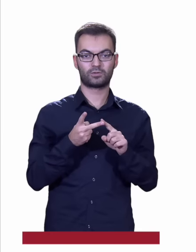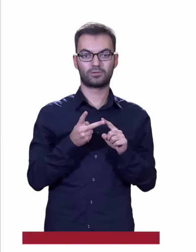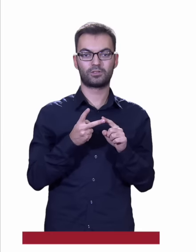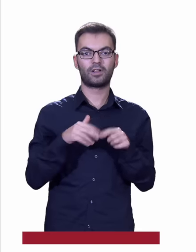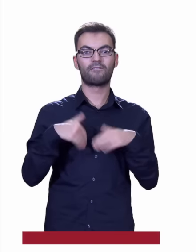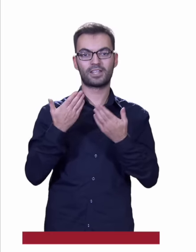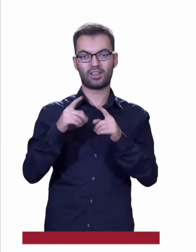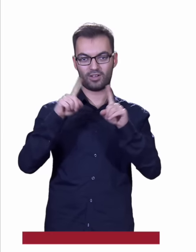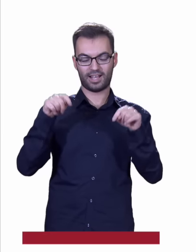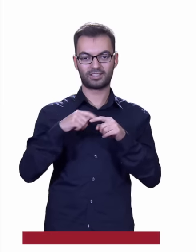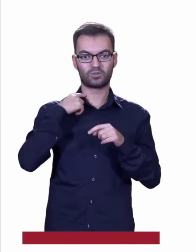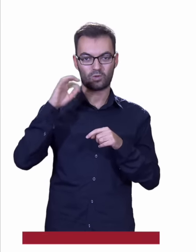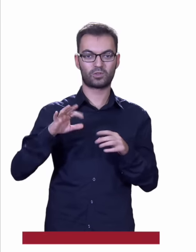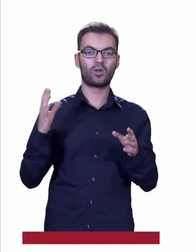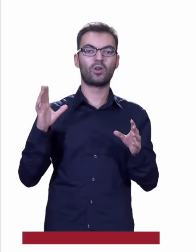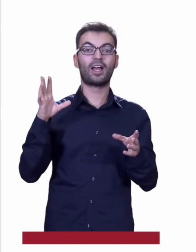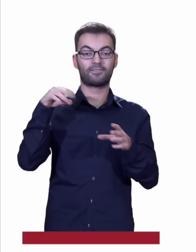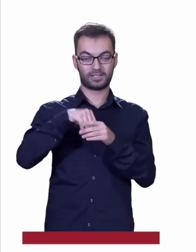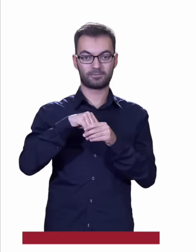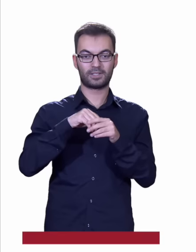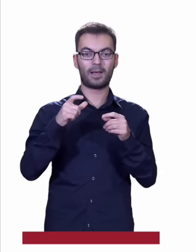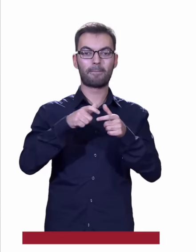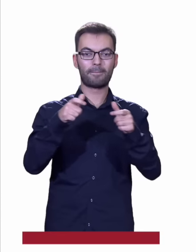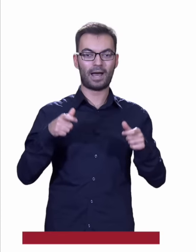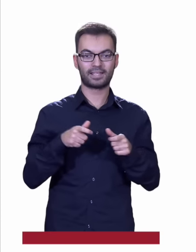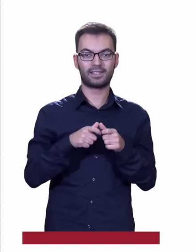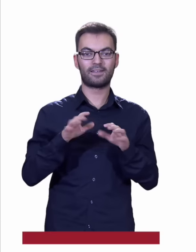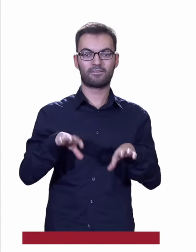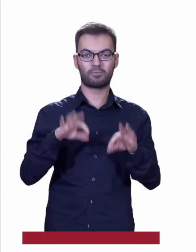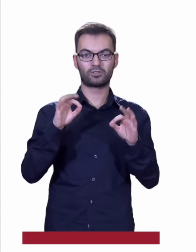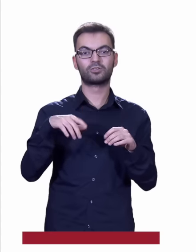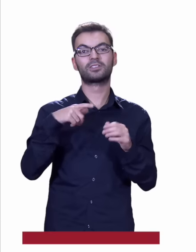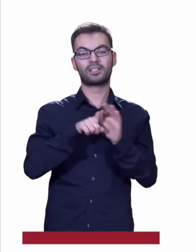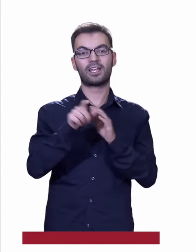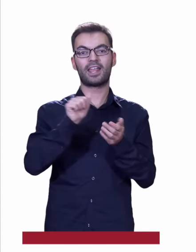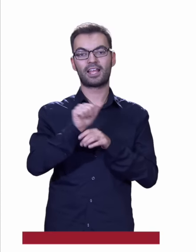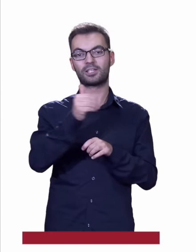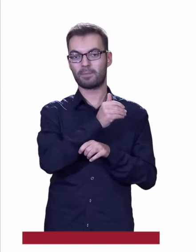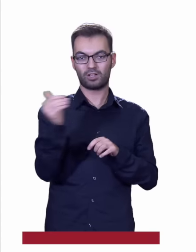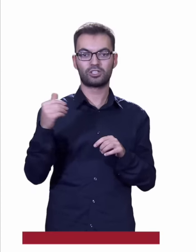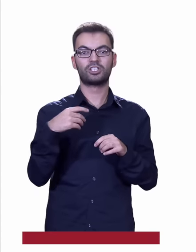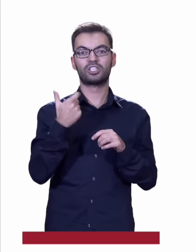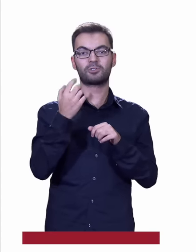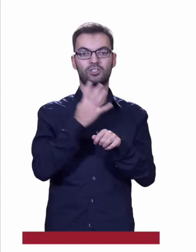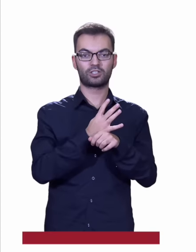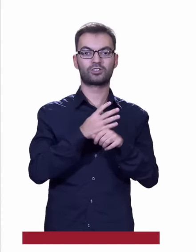do głosowania łącznie z wysłanymi pakietami wyborczymi 11